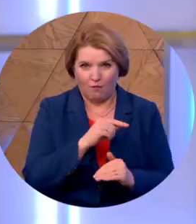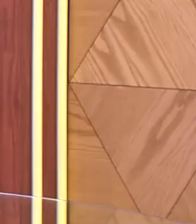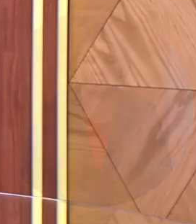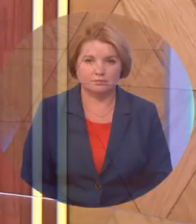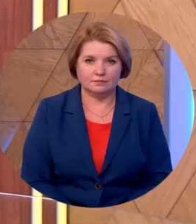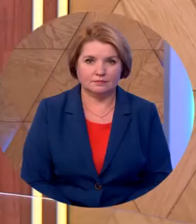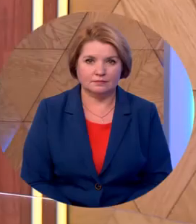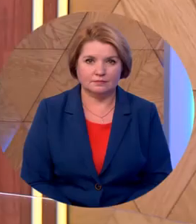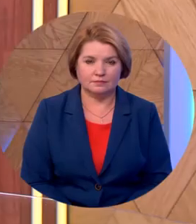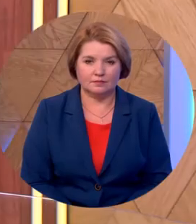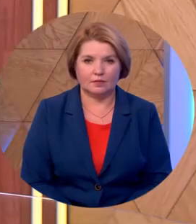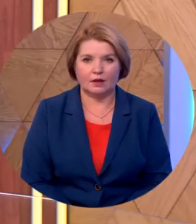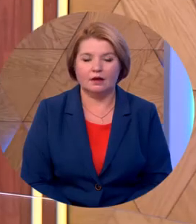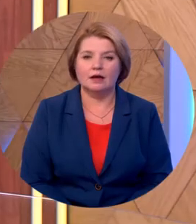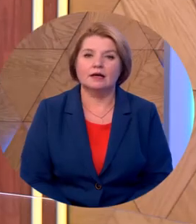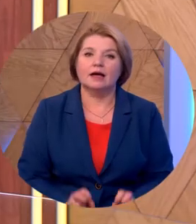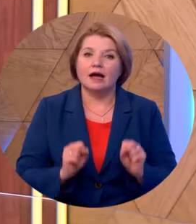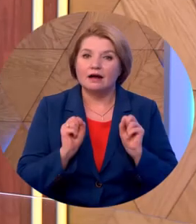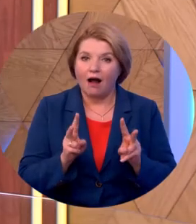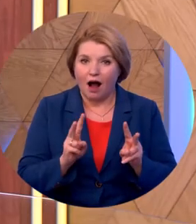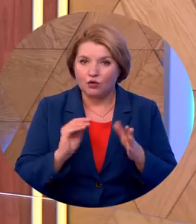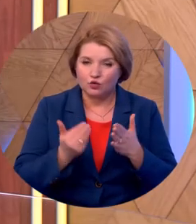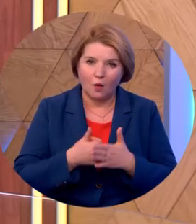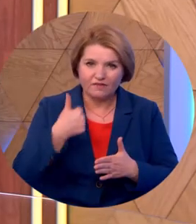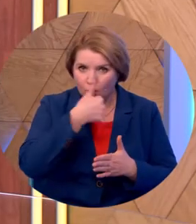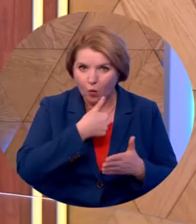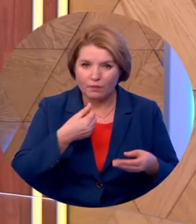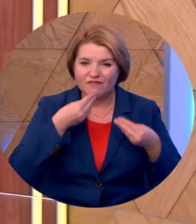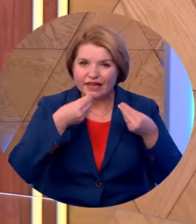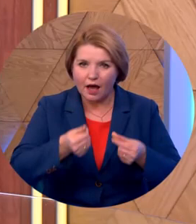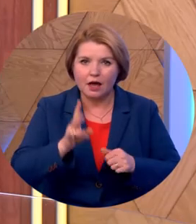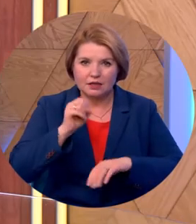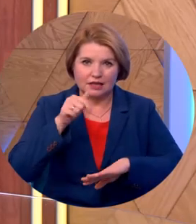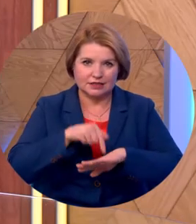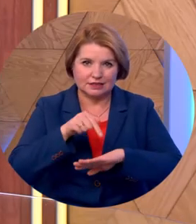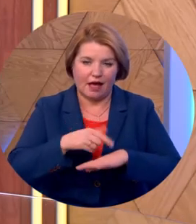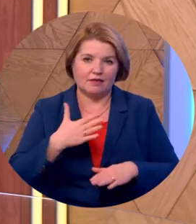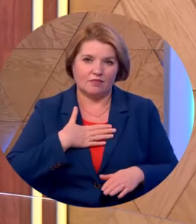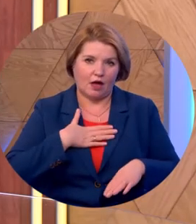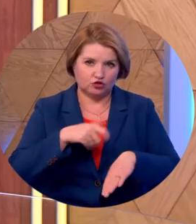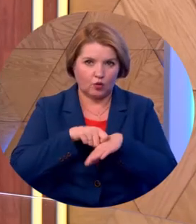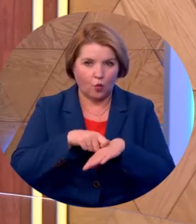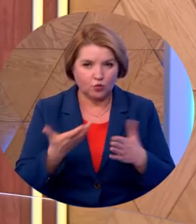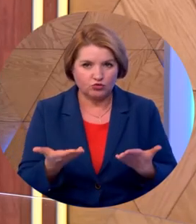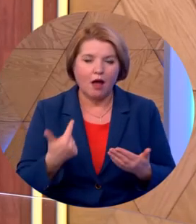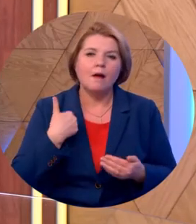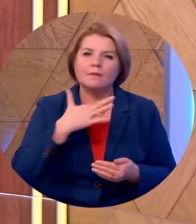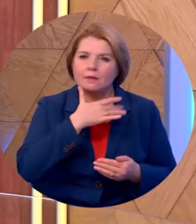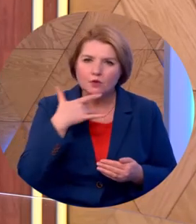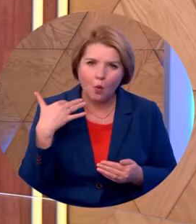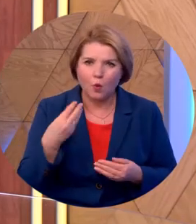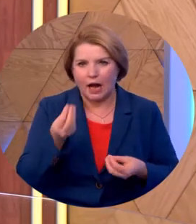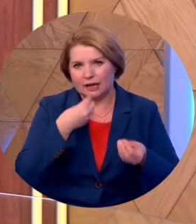Куда обратиться А как сам Новый год влияет на состояние нашей кожи Мы очень много едим а мы